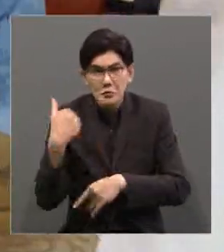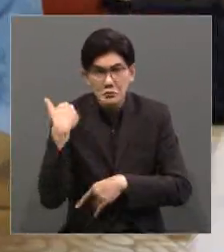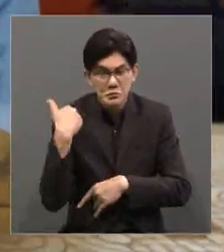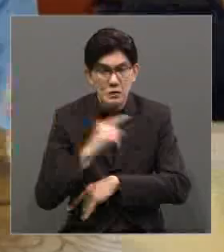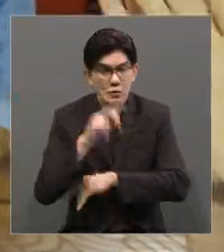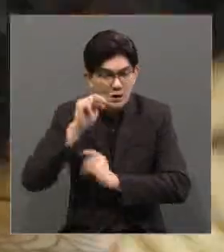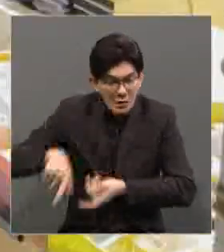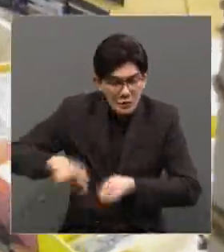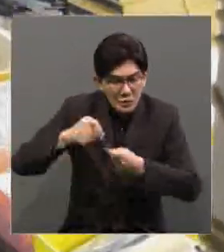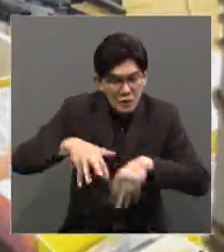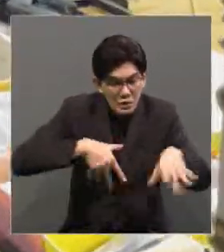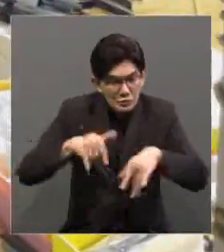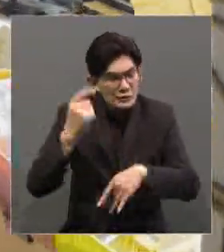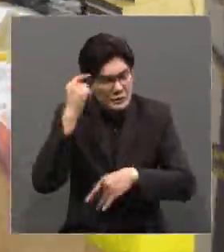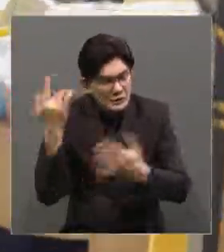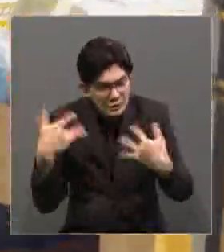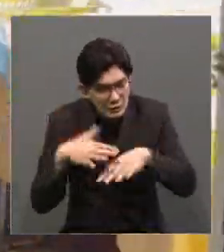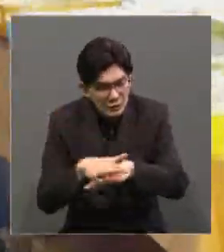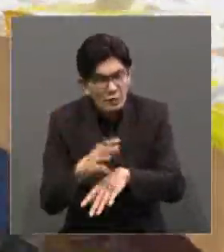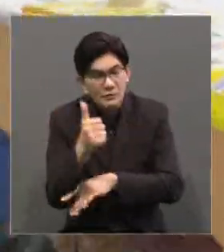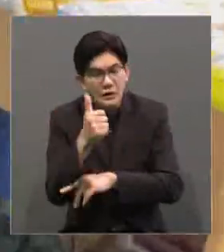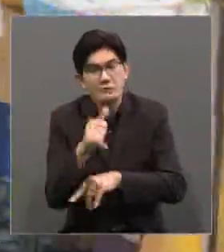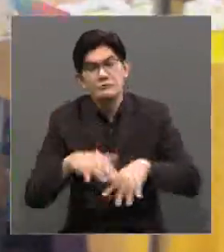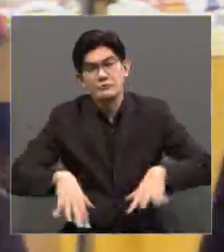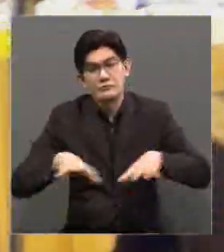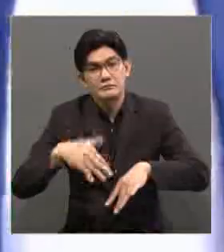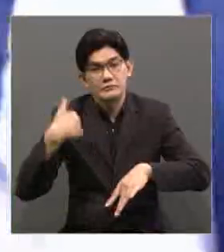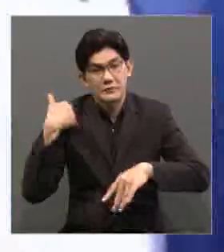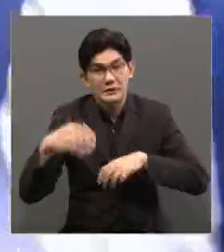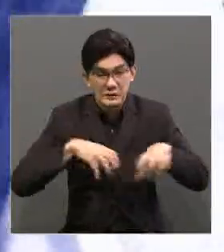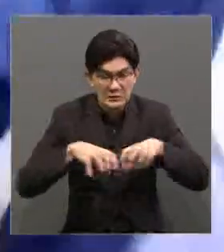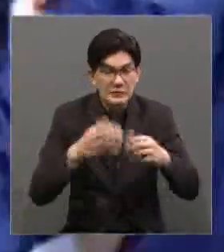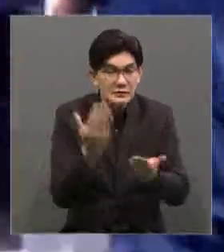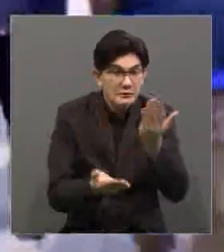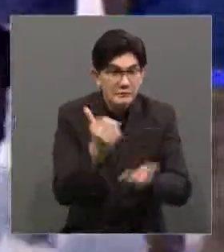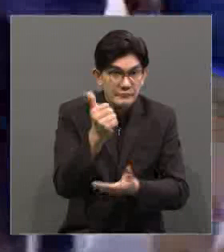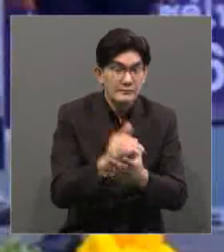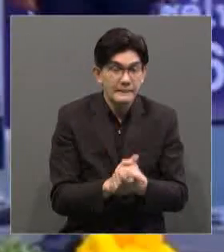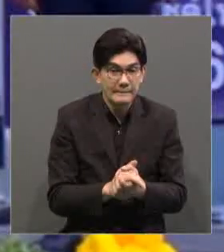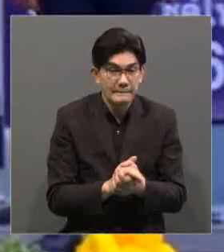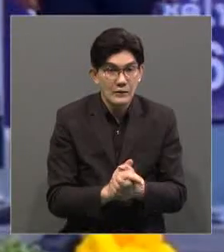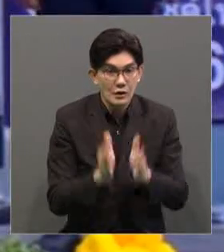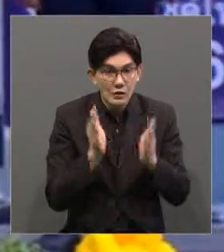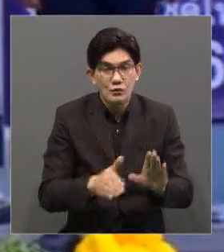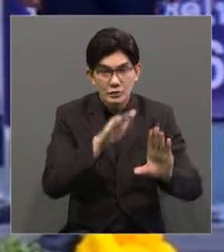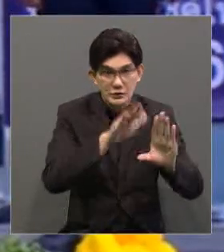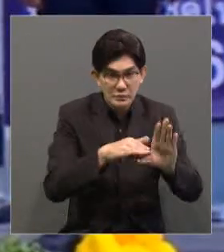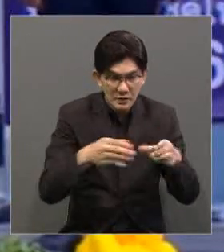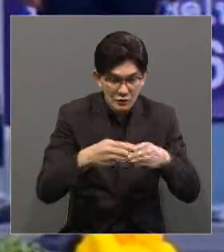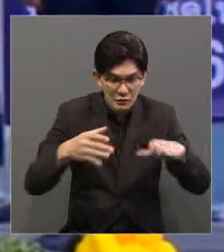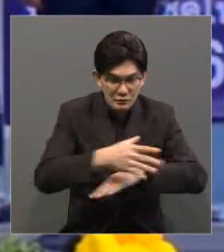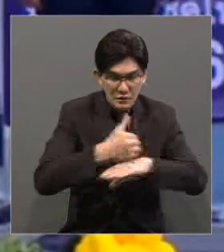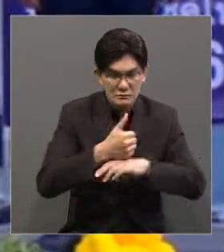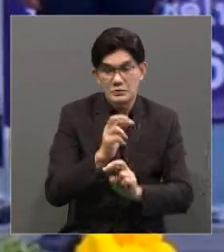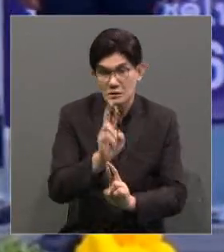กรานต์ประชาชนสามารถ เข้าร่วมเทศกาลได้ตามปกตินะครับไม่ว่าจะจัดงานอะไรขึ้นมาแต่ในส่วนของผู้สมัครและพรรคการเมืองต้องพึง